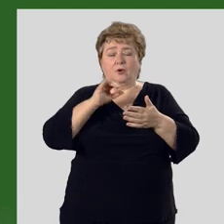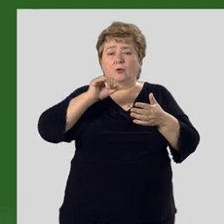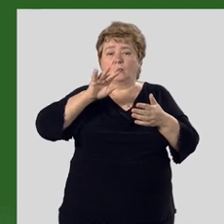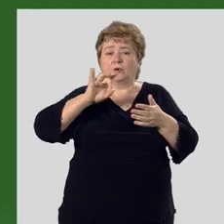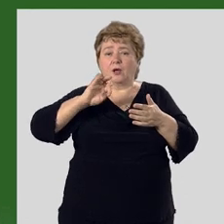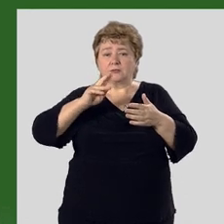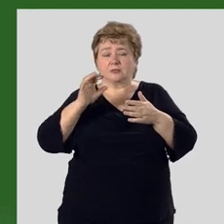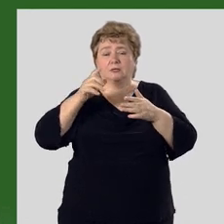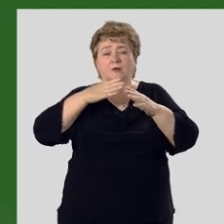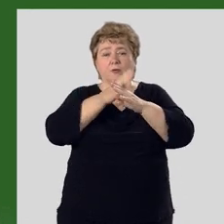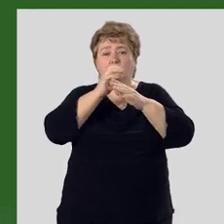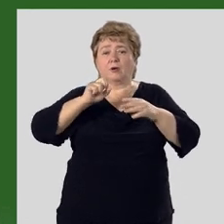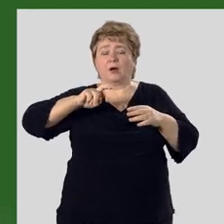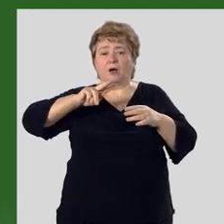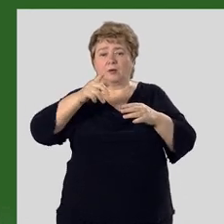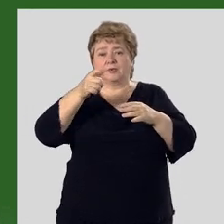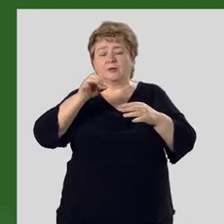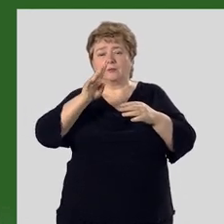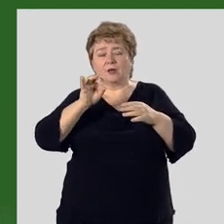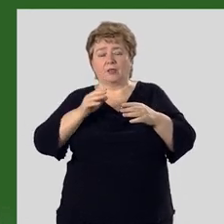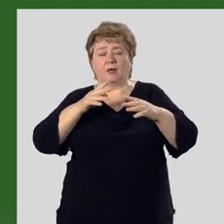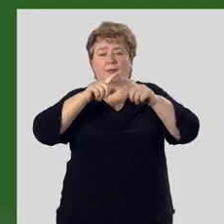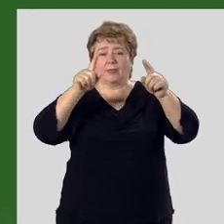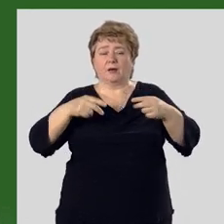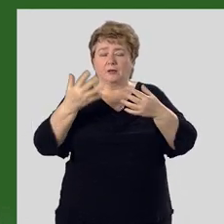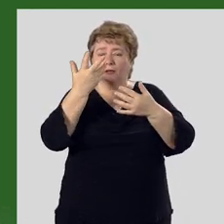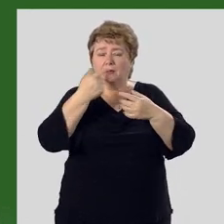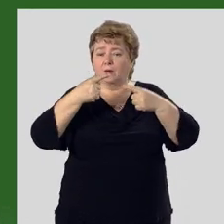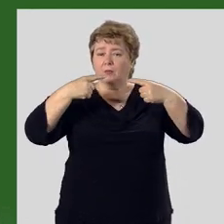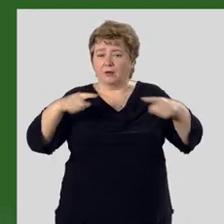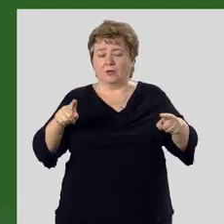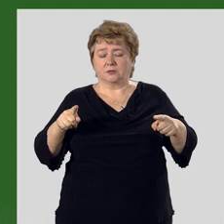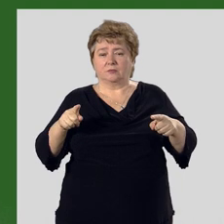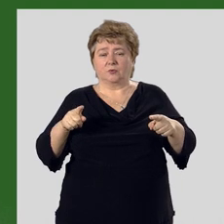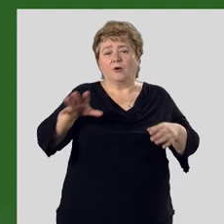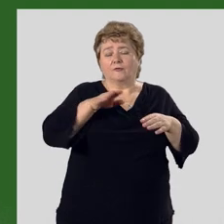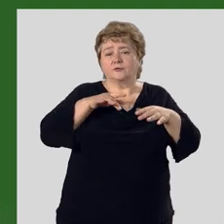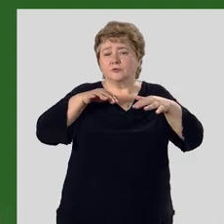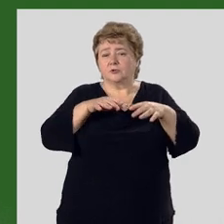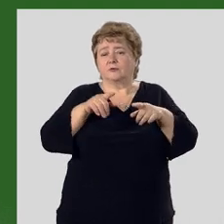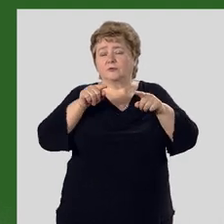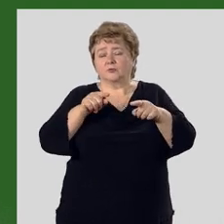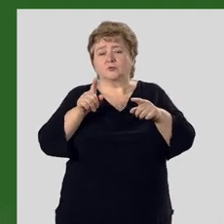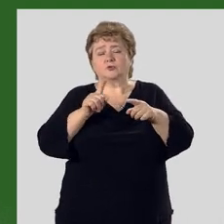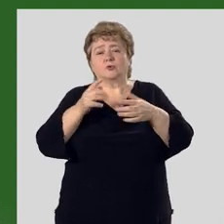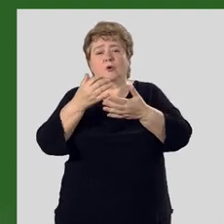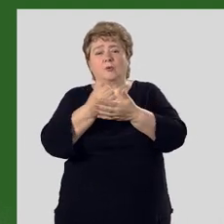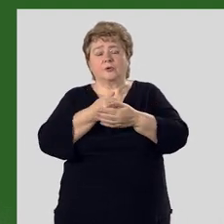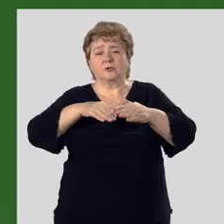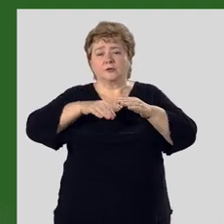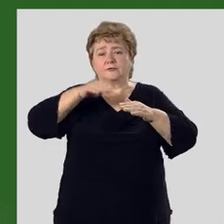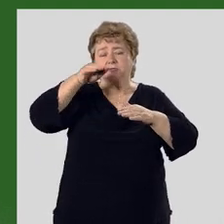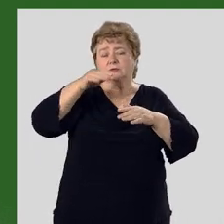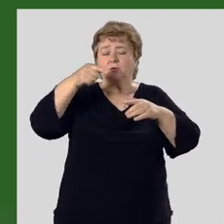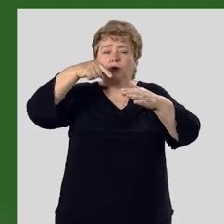Уральские горы, Альпы и Гималаи на карте окрашены по-разному. Все дело в том, что определить